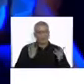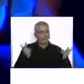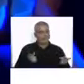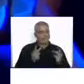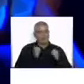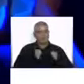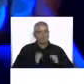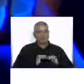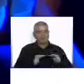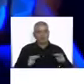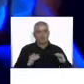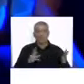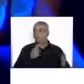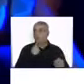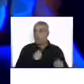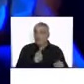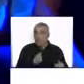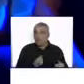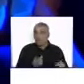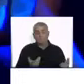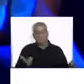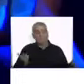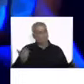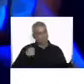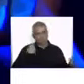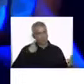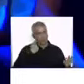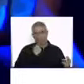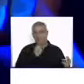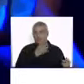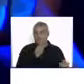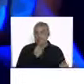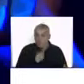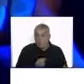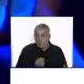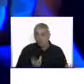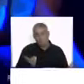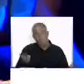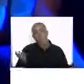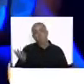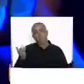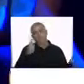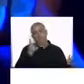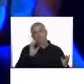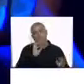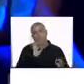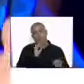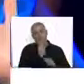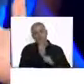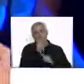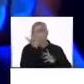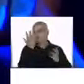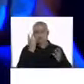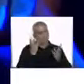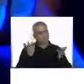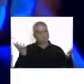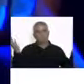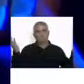מחפש את השקט. אז אם הוא אמר את זה, לא יודע, אני לא שמעתי שהוא אמר את זה. אם הוא אמר את זה, זה קטע של רגע. הוא